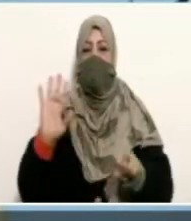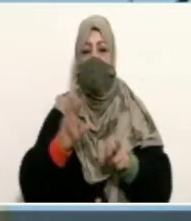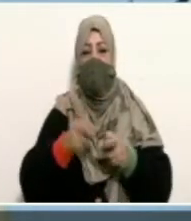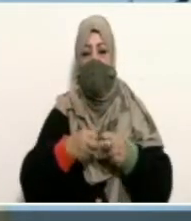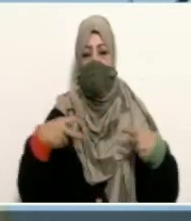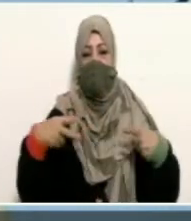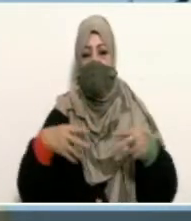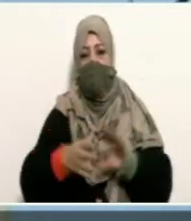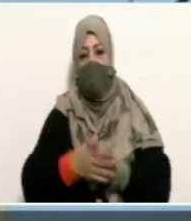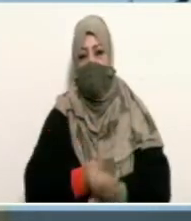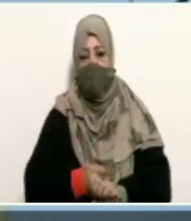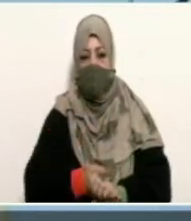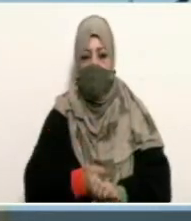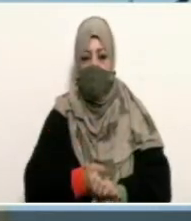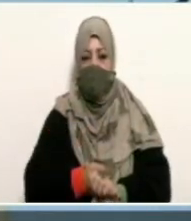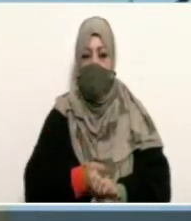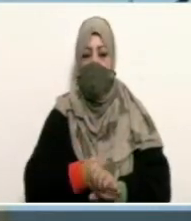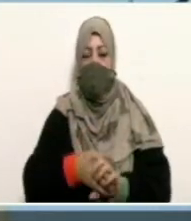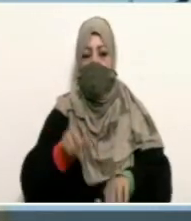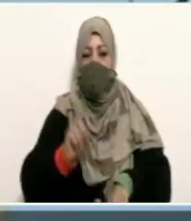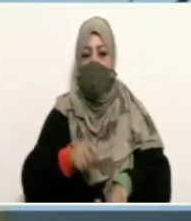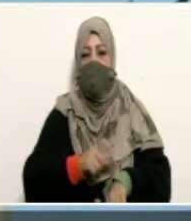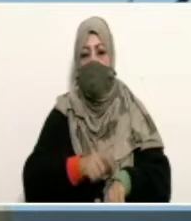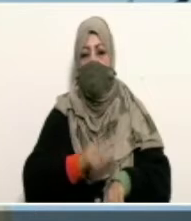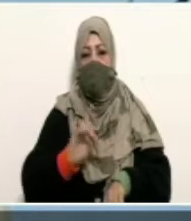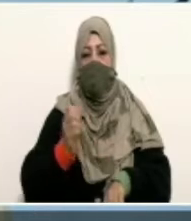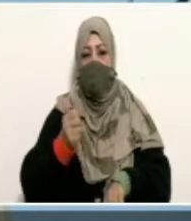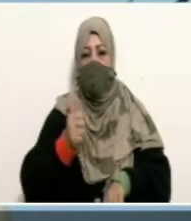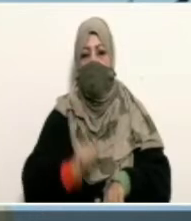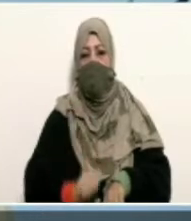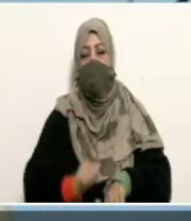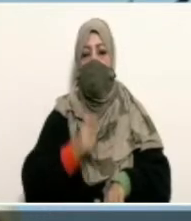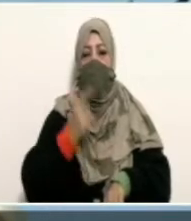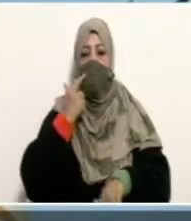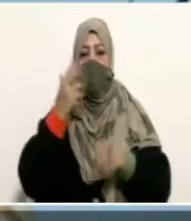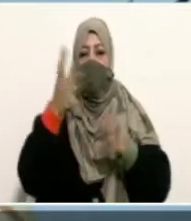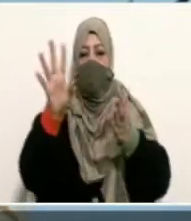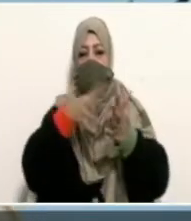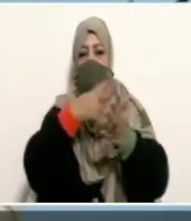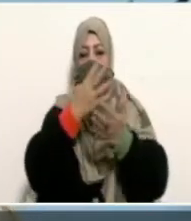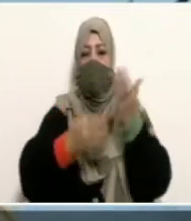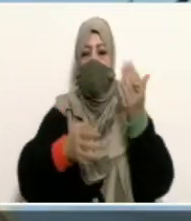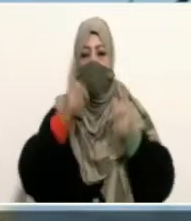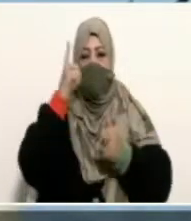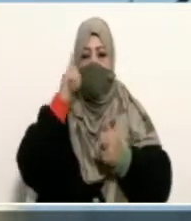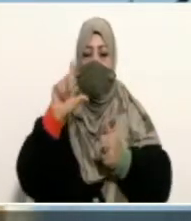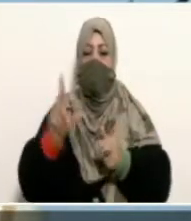وهو يعني على التقويم المعروف في بلدنا بطلوع الفجر والله أعلم.